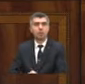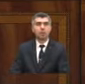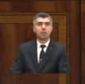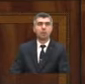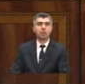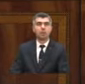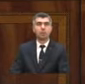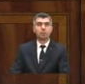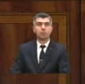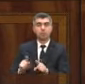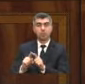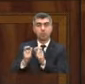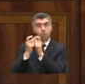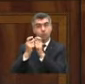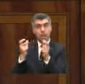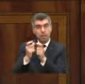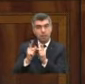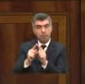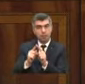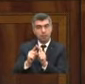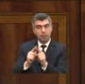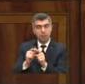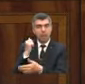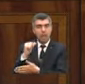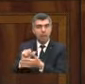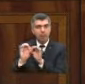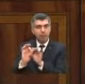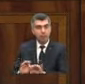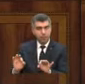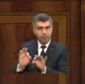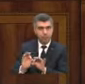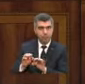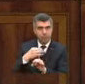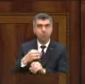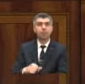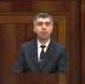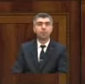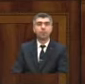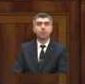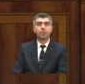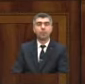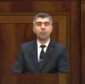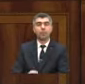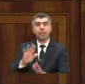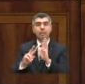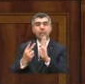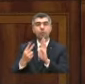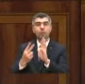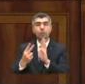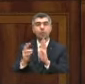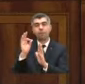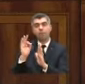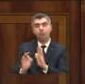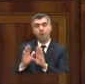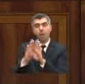للقطاع الغير مهيكل، أنتم سيد رئيس الحكومة في جوابكم على سؤال شفوي لفريقنا قلتوا بأن فيه 12% كيساهم 12% من الناتج